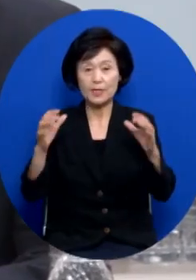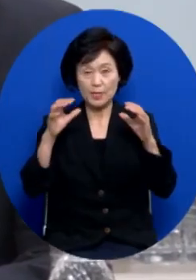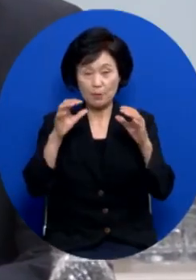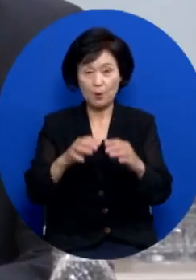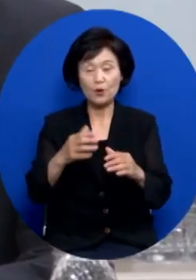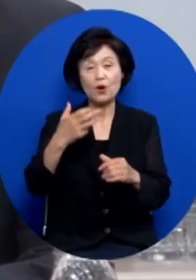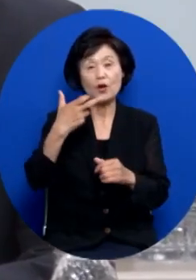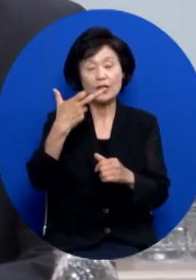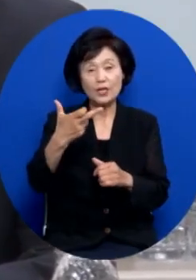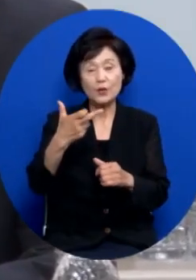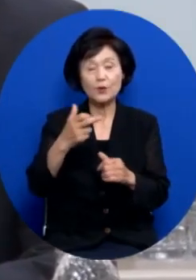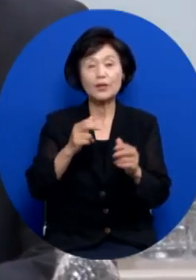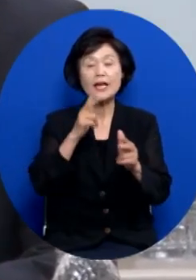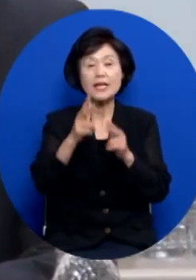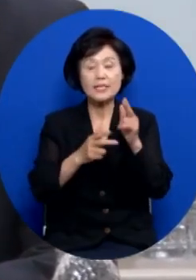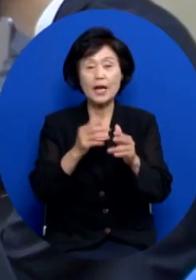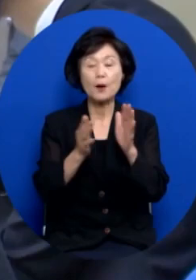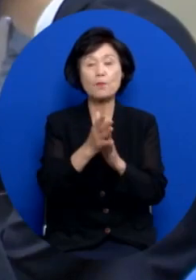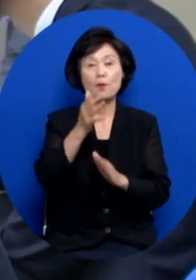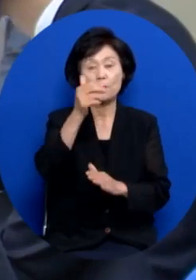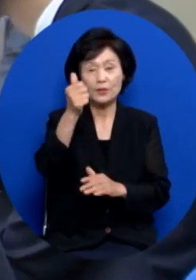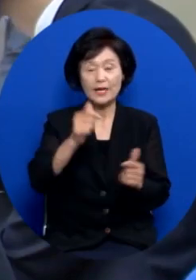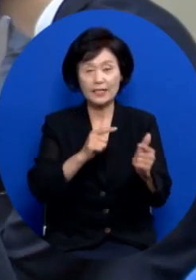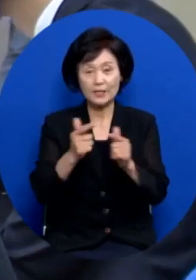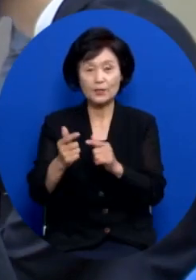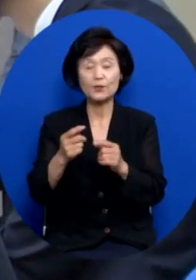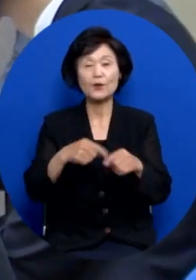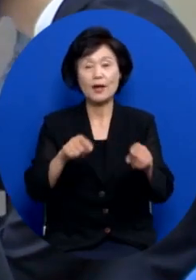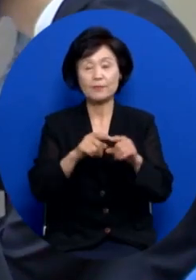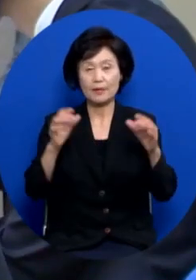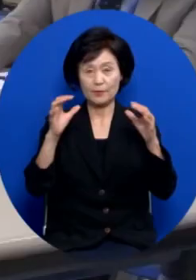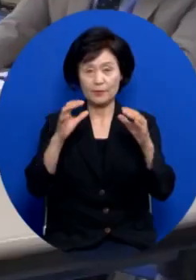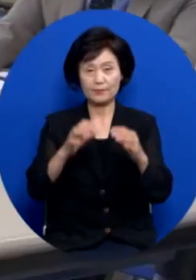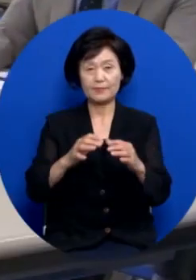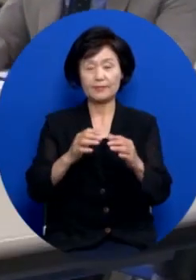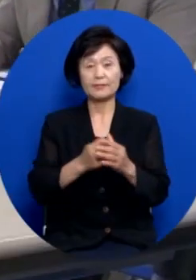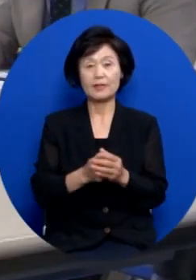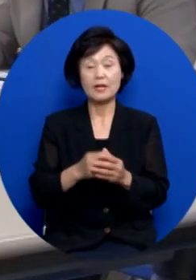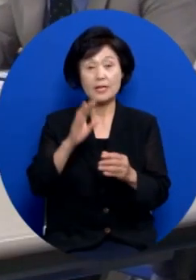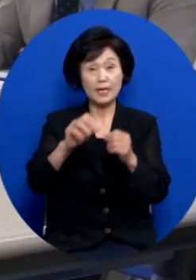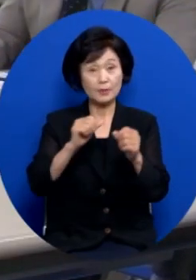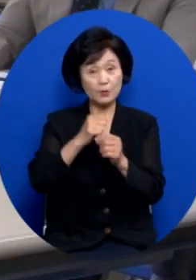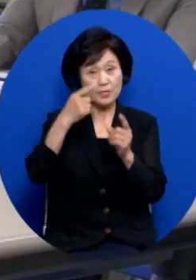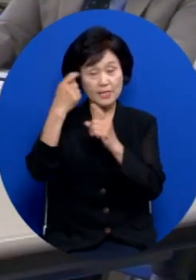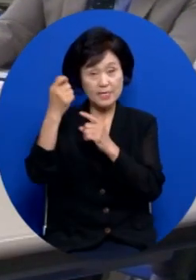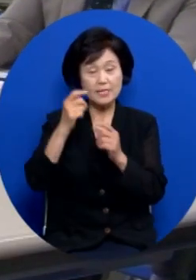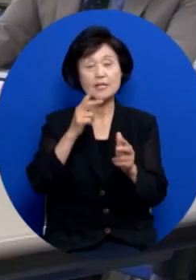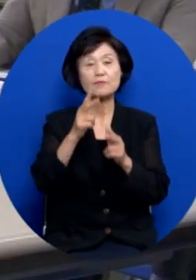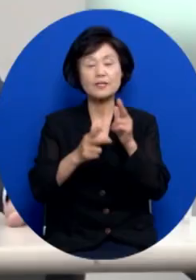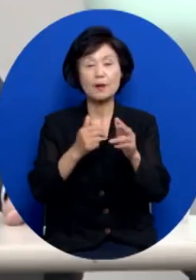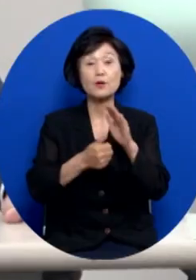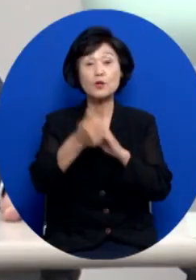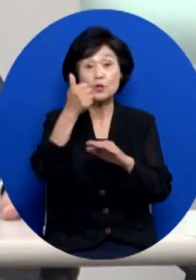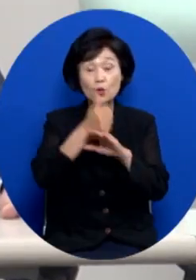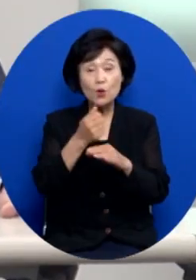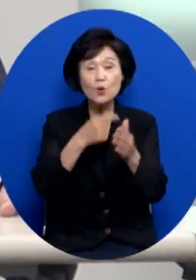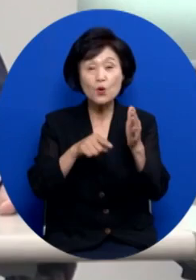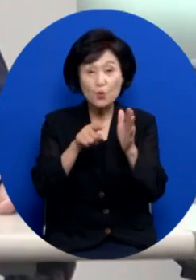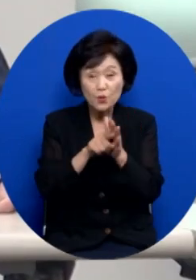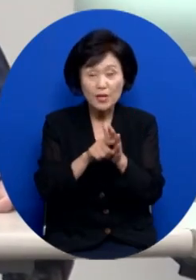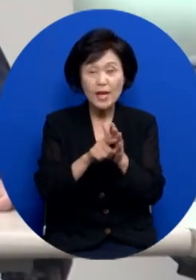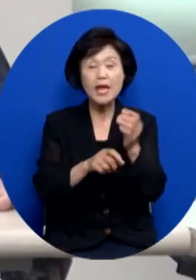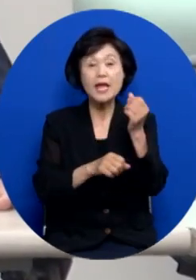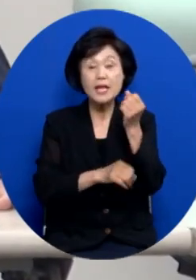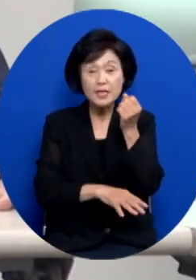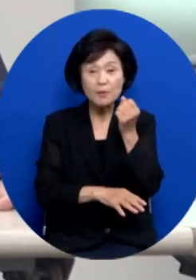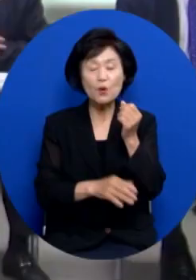17개 사업본부장 실무진도 함께 자리했습니다 45주년 기념사업의 성공을 위해서는 기도의 바탕이